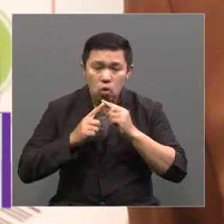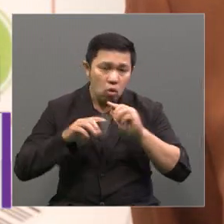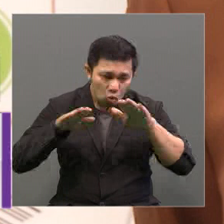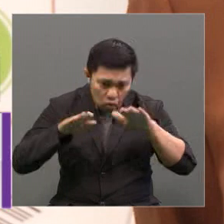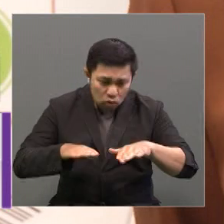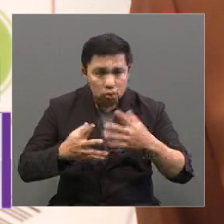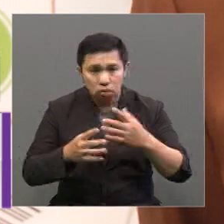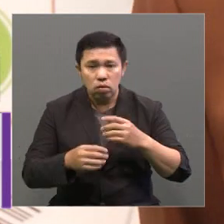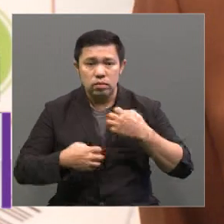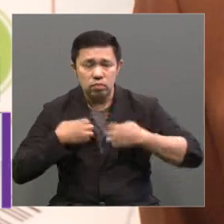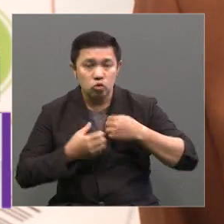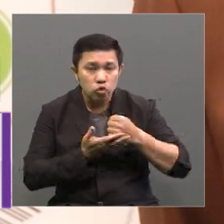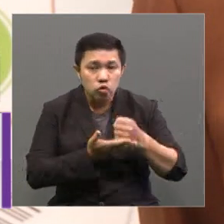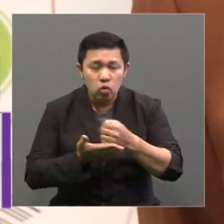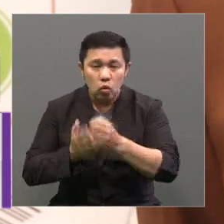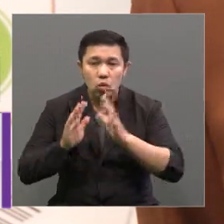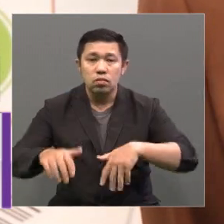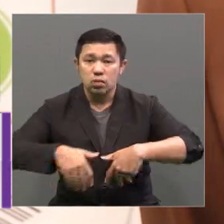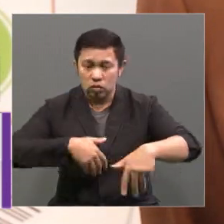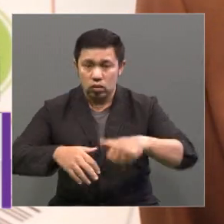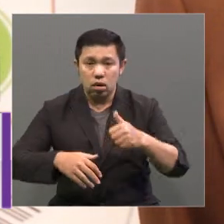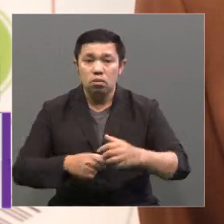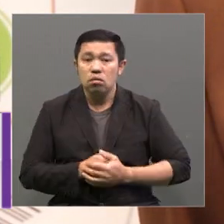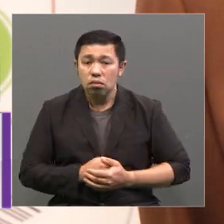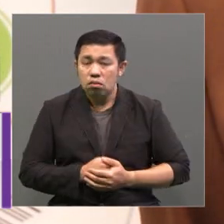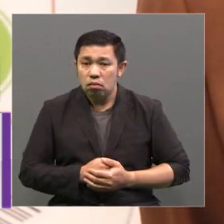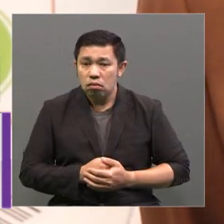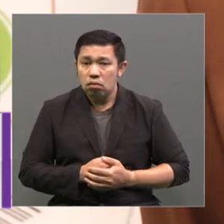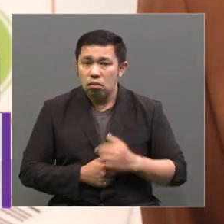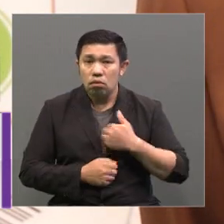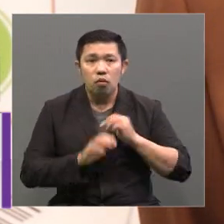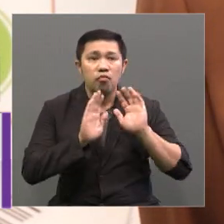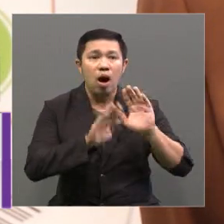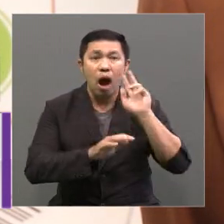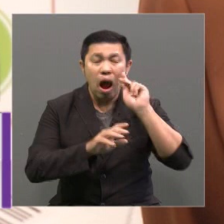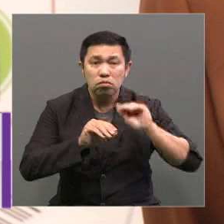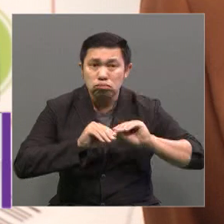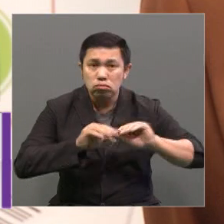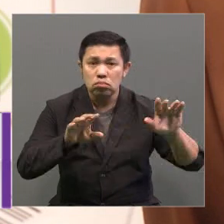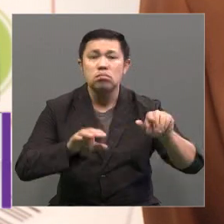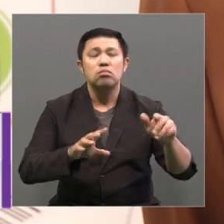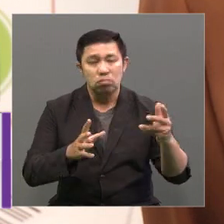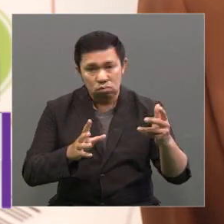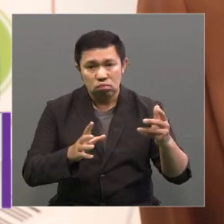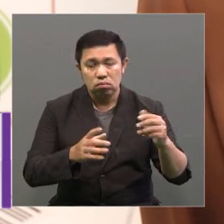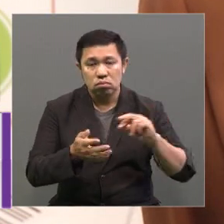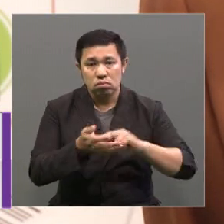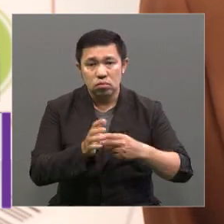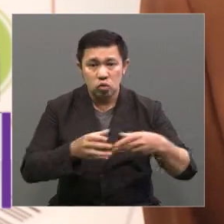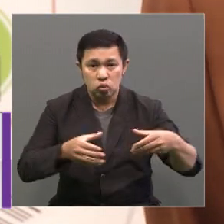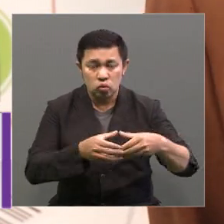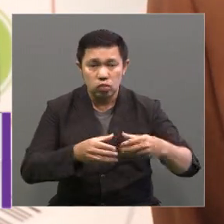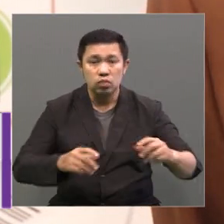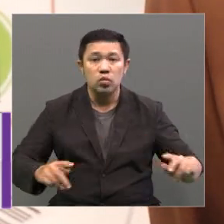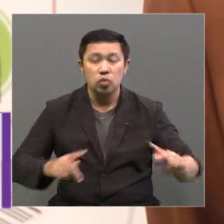พื่อลดหรือบรรเทาความเดือดร้อนของพี่น้องประชาชนก็คิดว่าเรื่องนี้เนี่ยก็ฝากยังสื่อมวลชนว่าเราจะ ให้ทางทีมของกระทรว